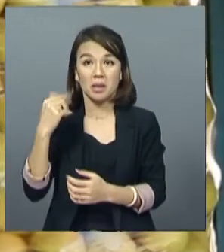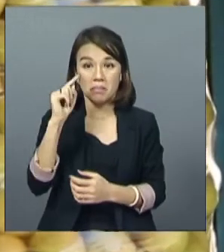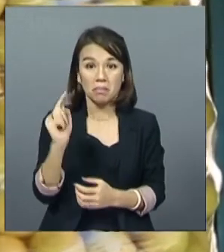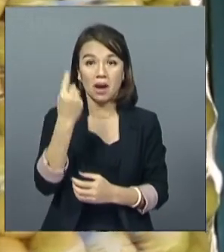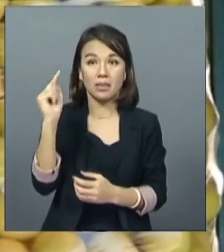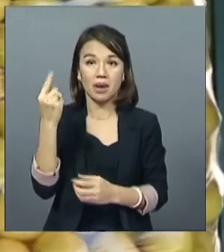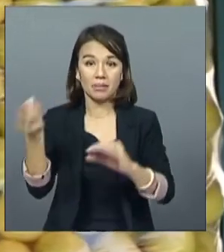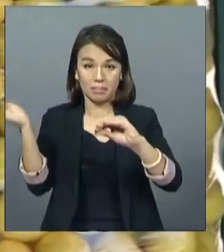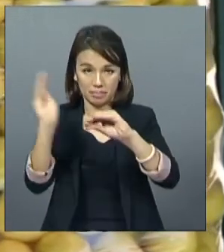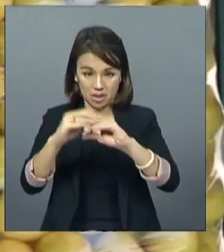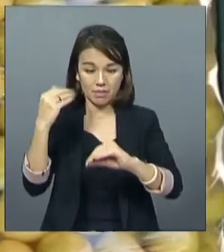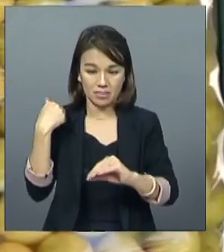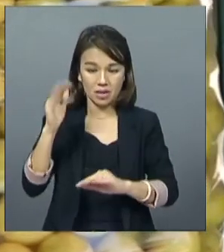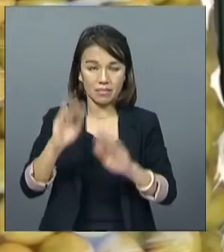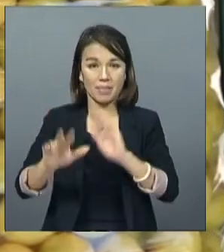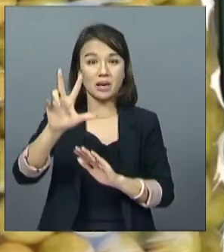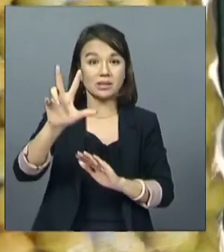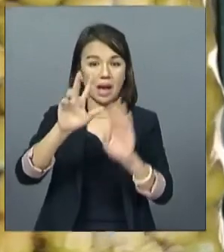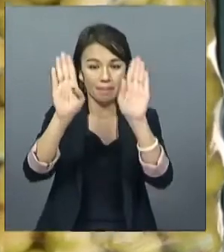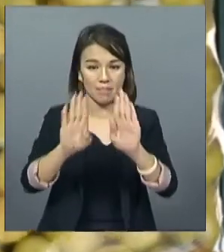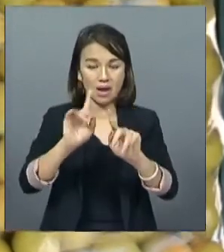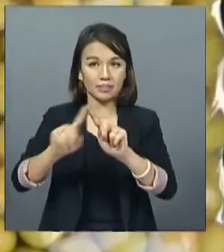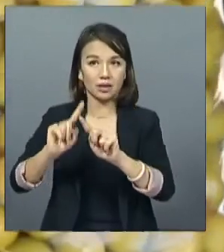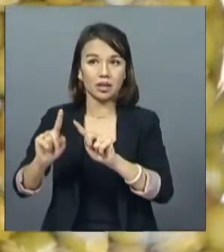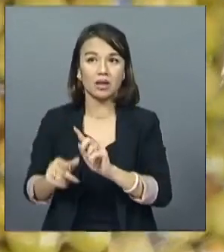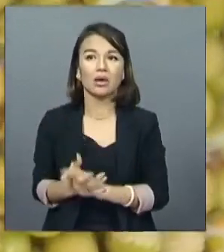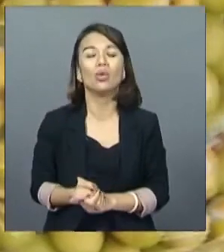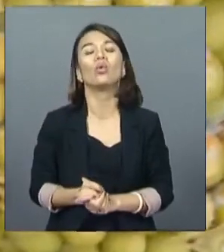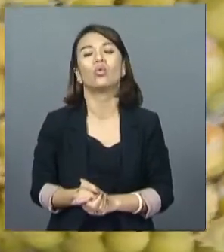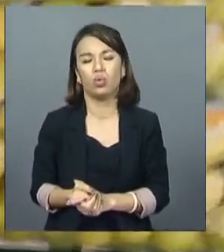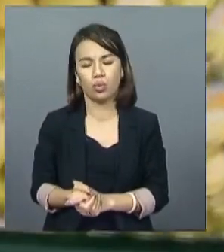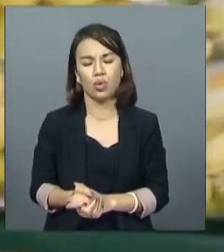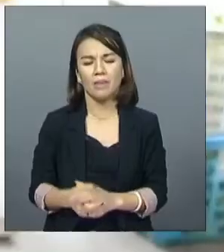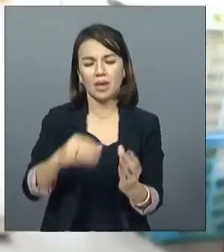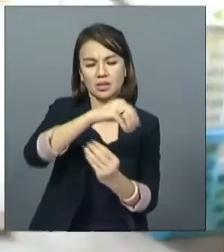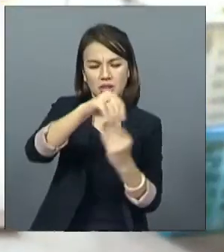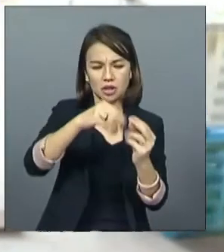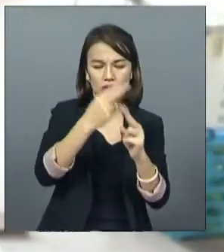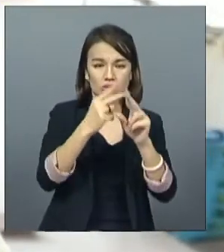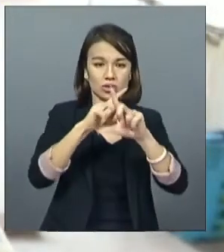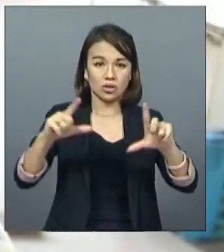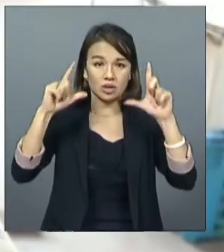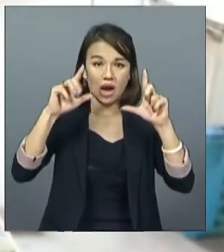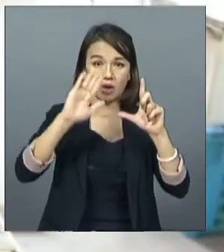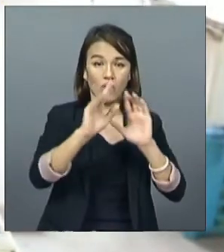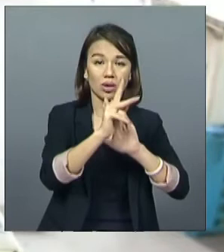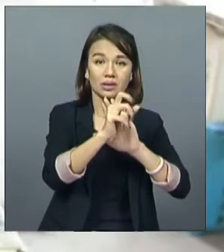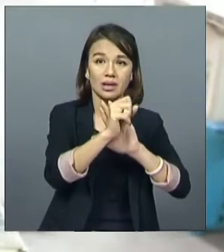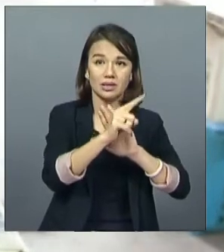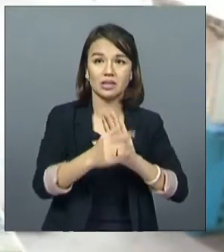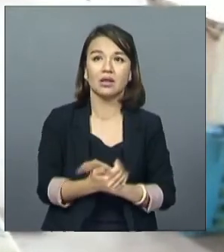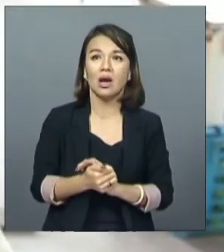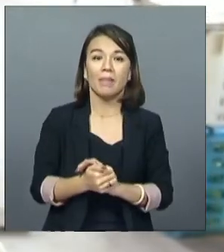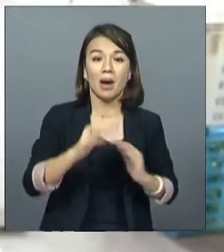มากขึ้นไม่น้อยกว่า3สายพันธุ์ซึ่งถือเป็นสินค้าทางเศรษฐกิจของจังหวัดมีทั้งที่เกษตรกรนำไปส่งเ